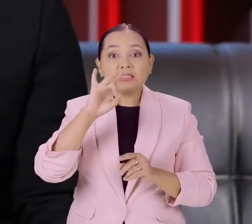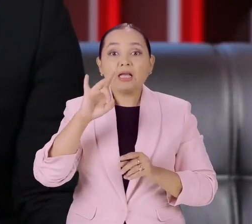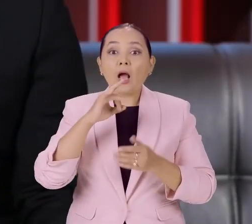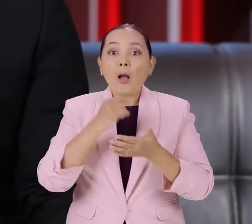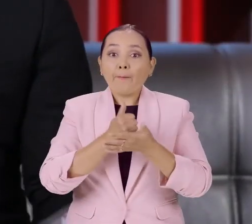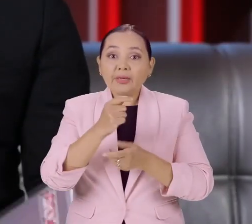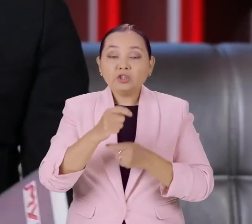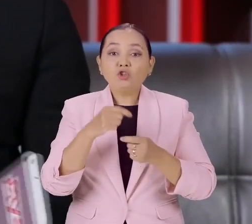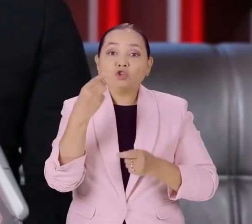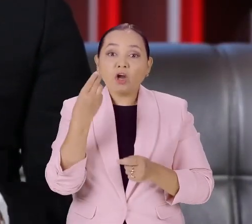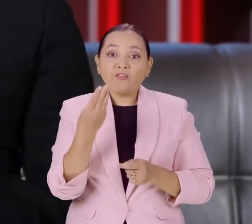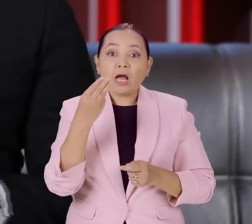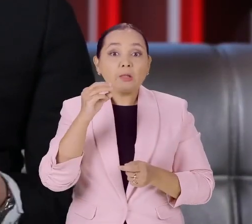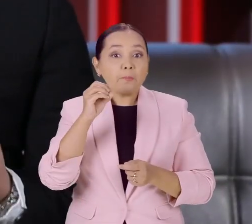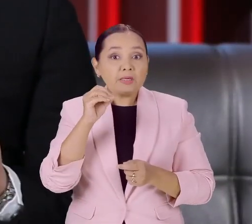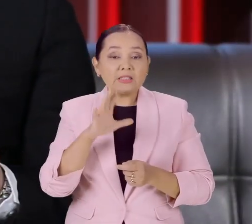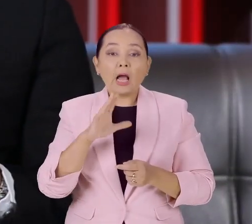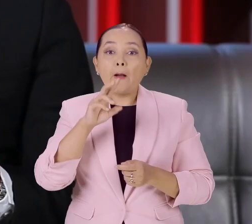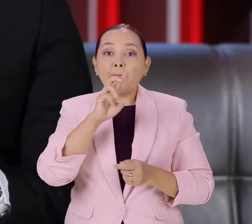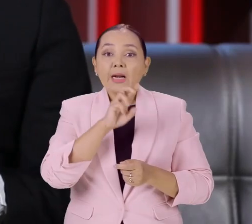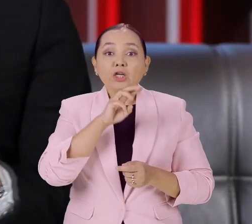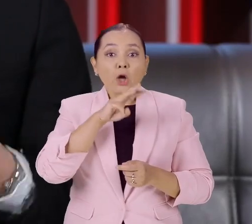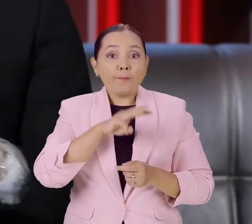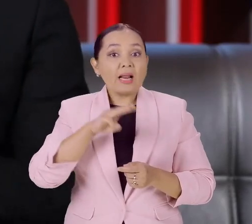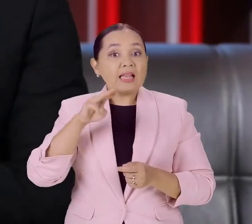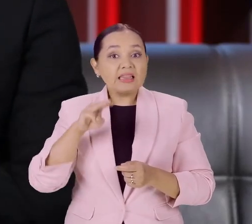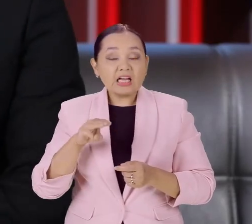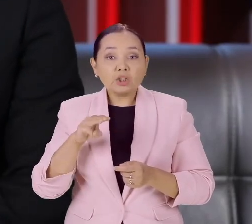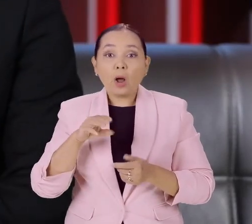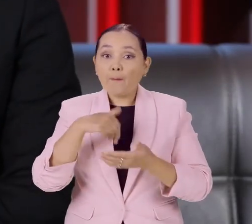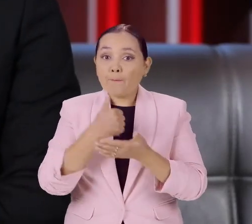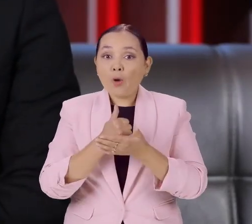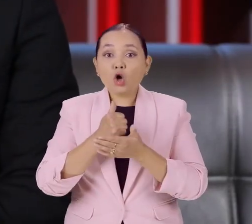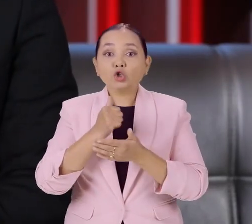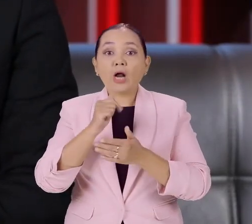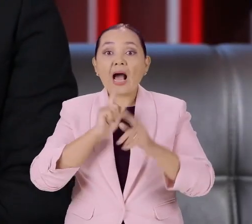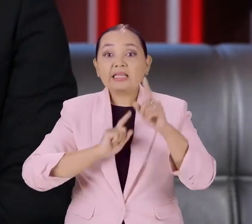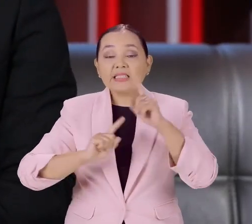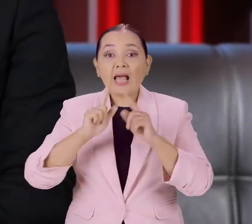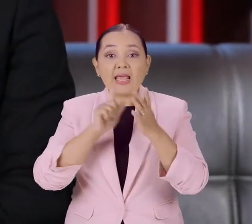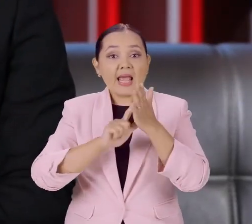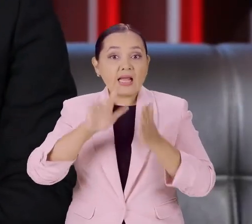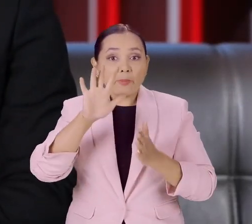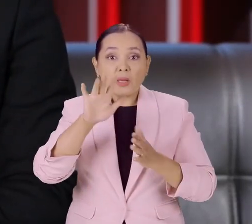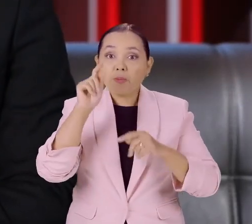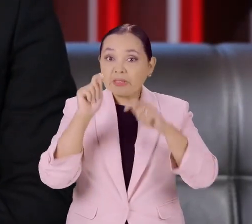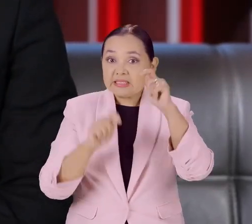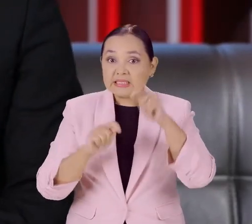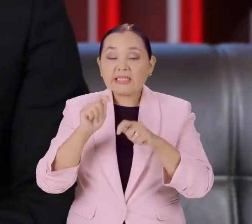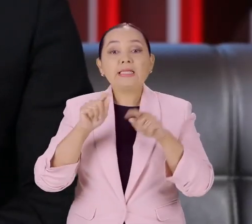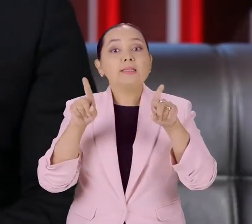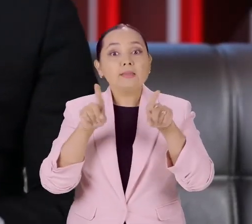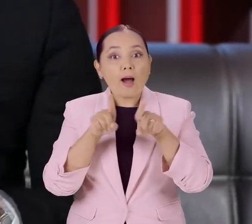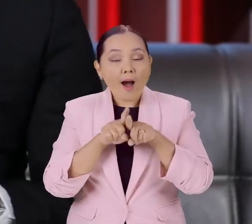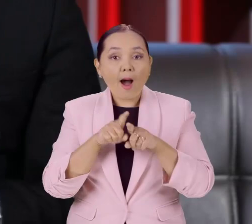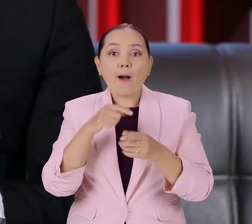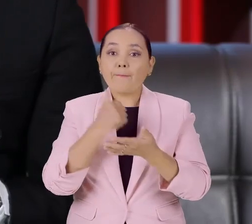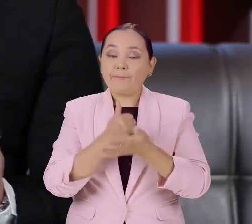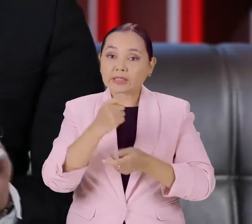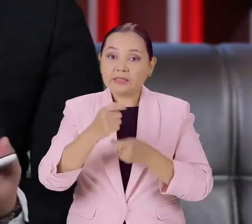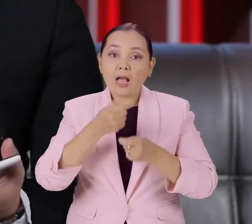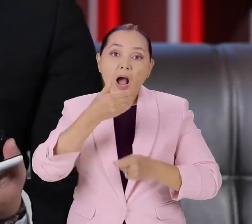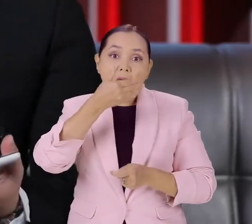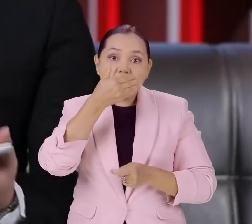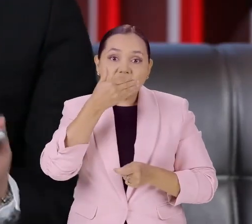Respublikasi prezidenti Shavkat Mirziyoyevning Birlashgan Millatlar Tashkiloti Bosh Assambleyasi 75-chi sessiyasida ham